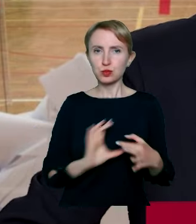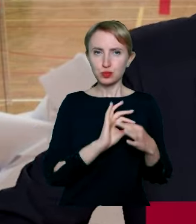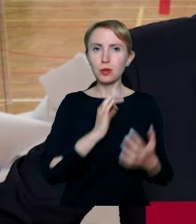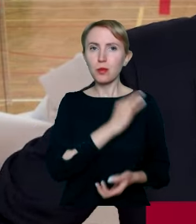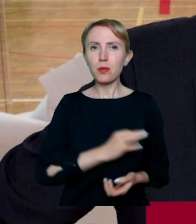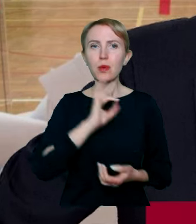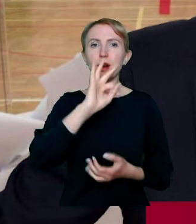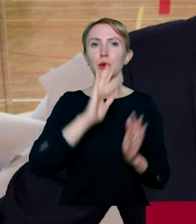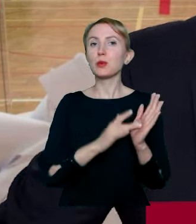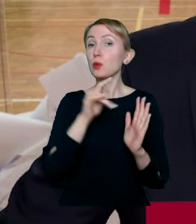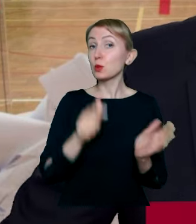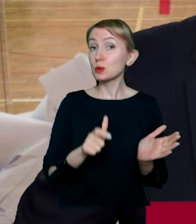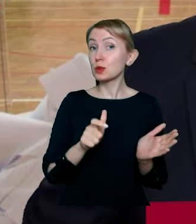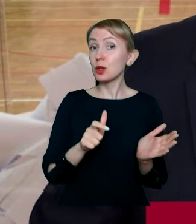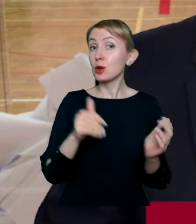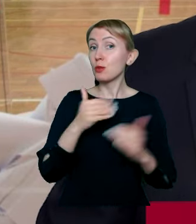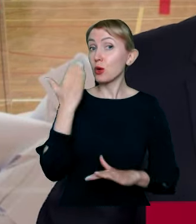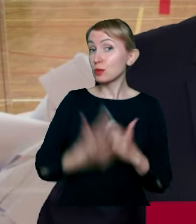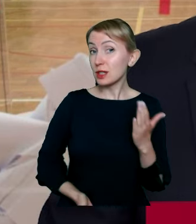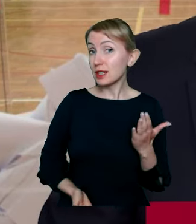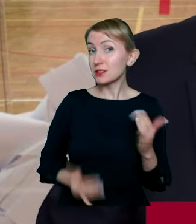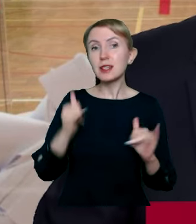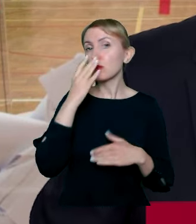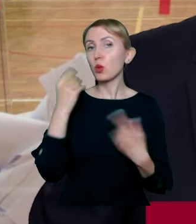Donalda Tuska mogą przegrać. Jak to wygląda?